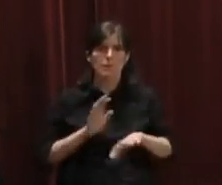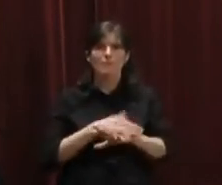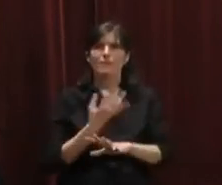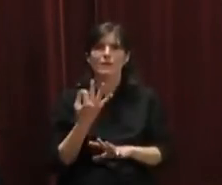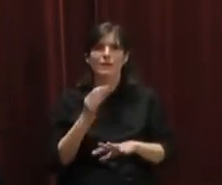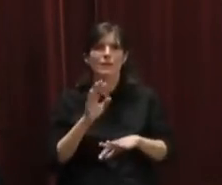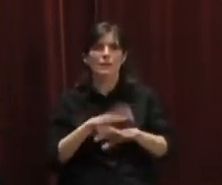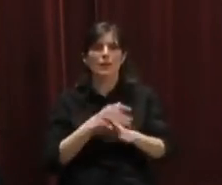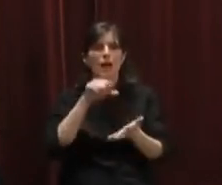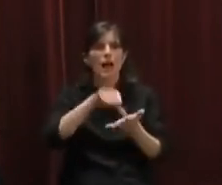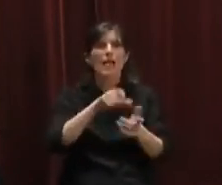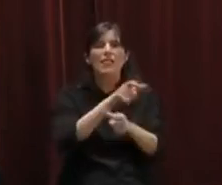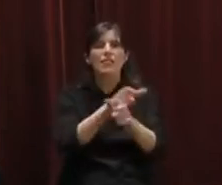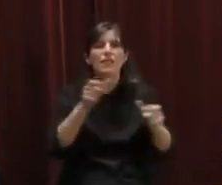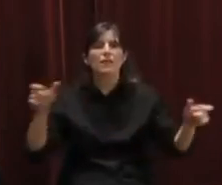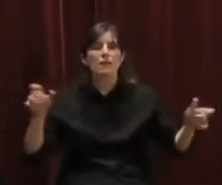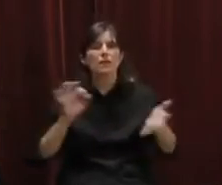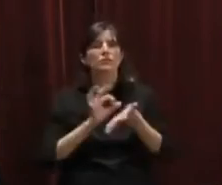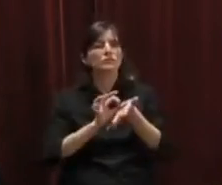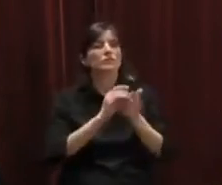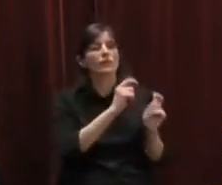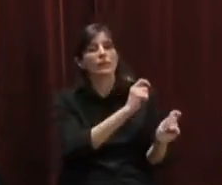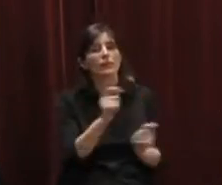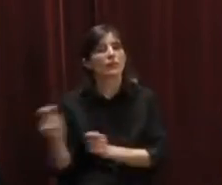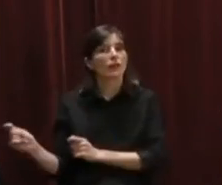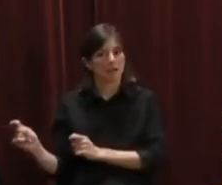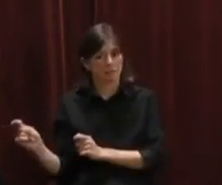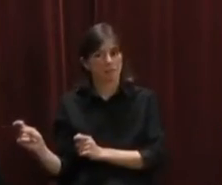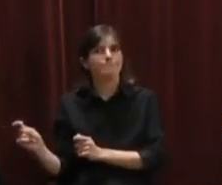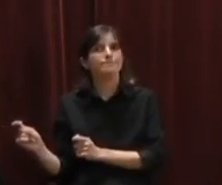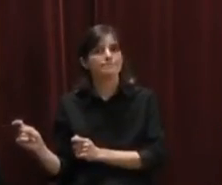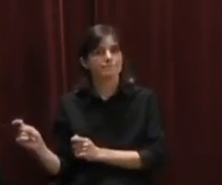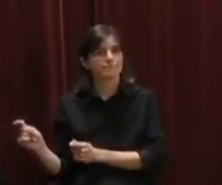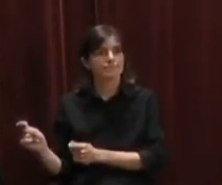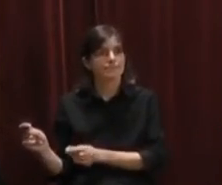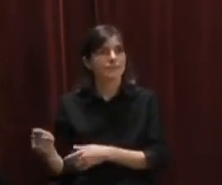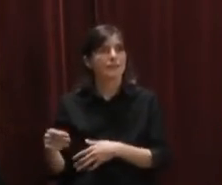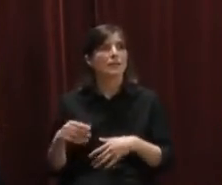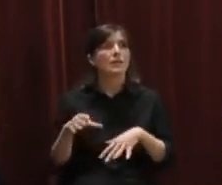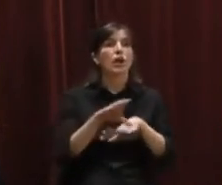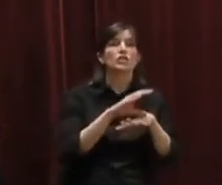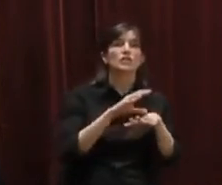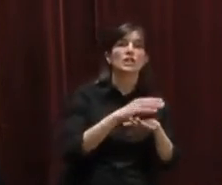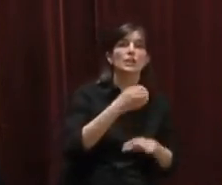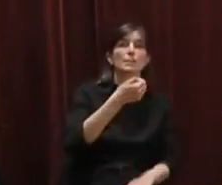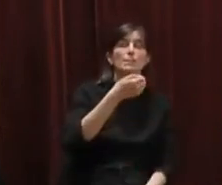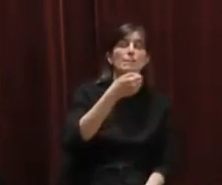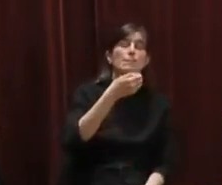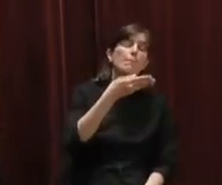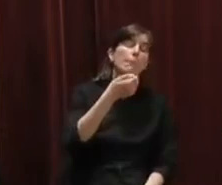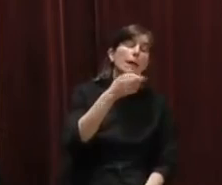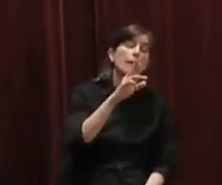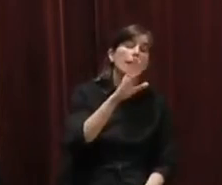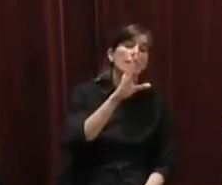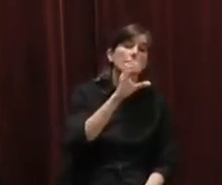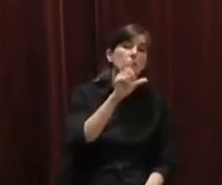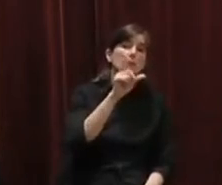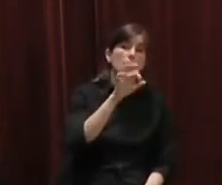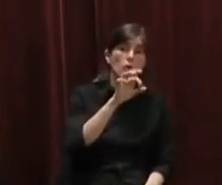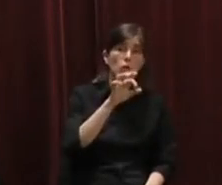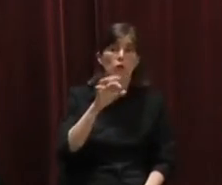la ciutadania. Ni el conseller Barceló ni la consellera Busquets en cap moment han dictat les